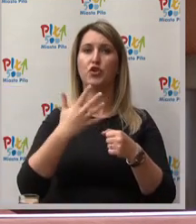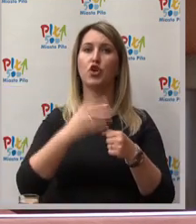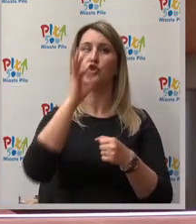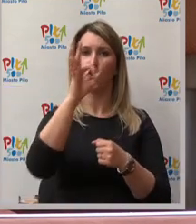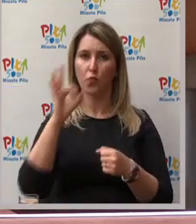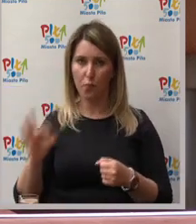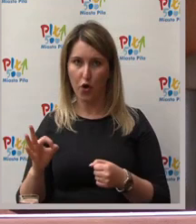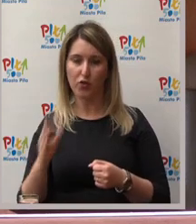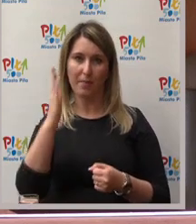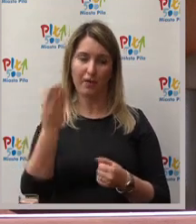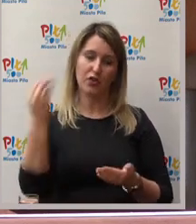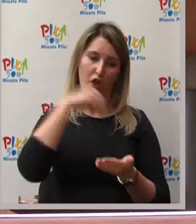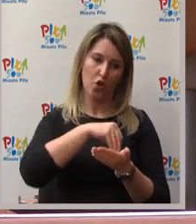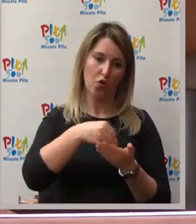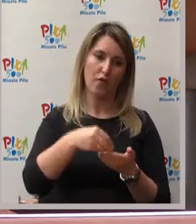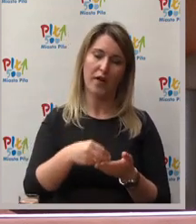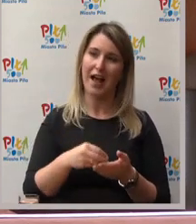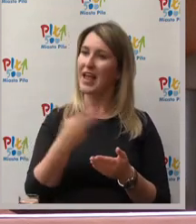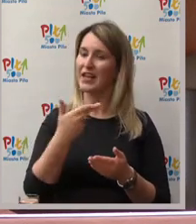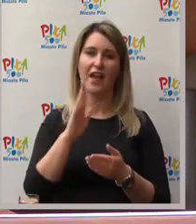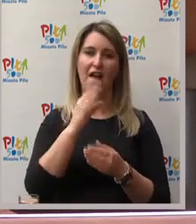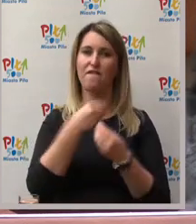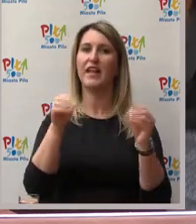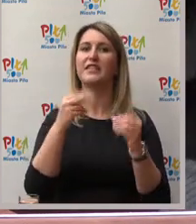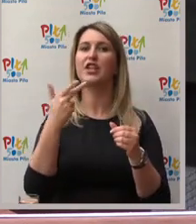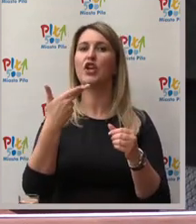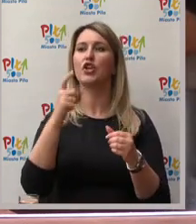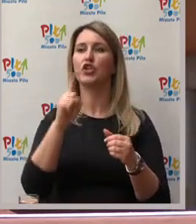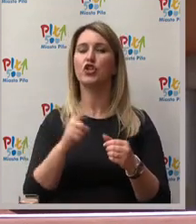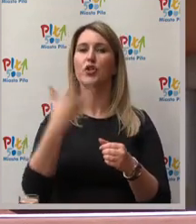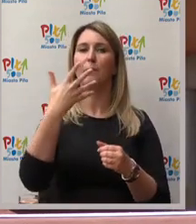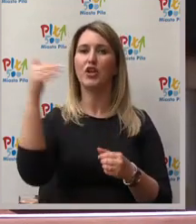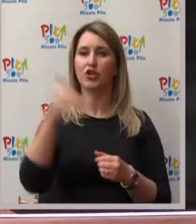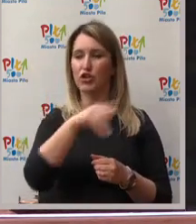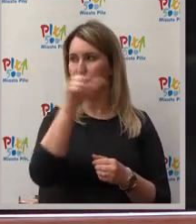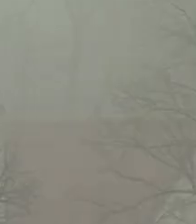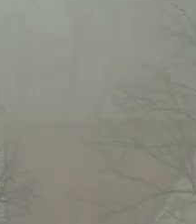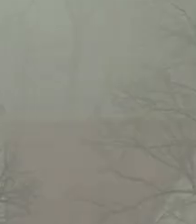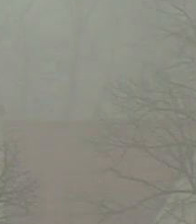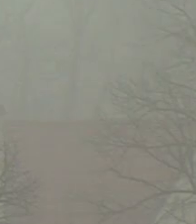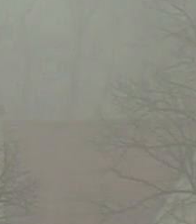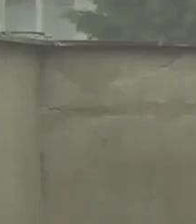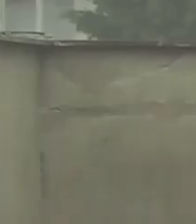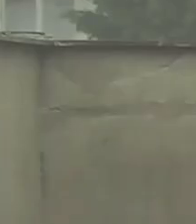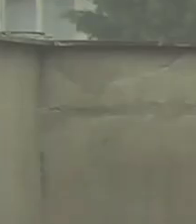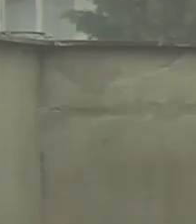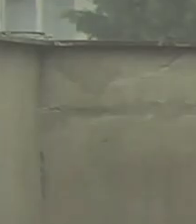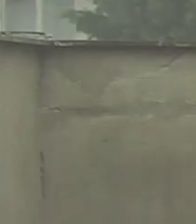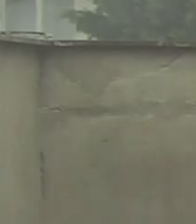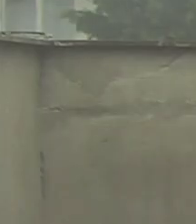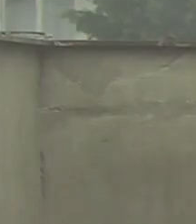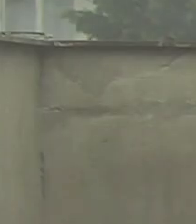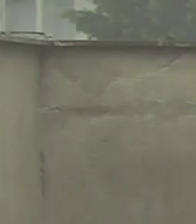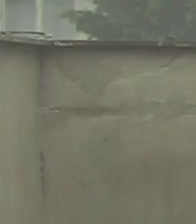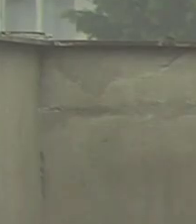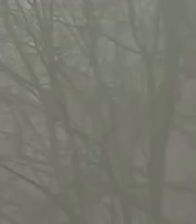kosztów inwestycji, jednak nie więcej niż 5000 zł dla budynku czy też lokalu mieszkalnego. Miasto na ten cel przeznaczy w